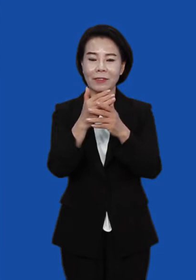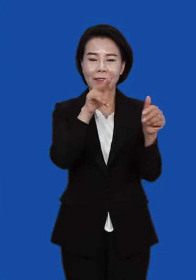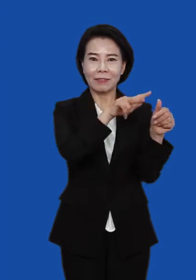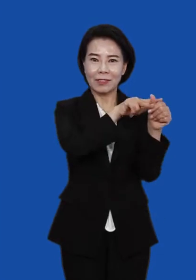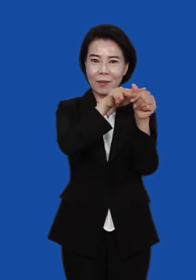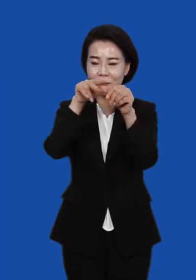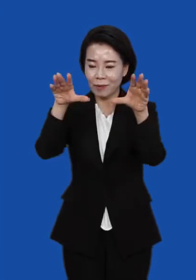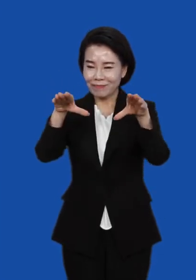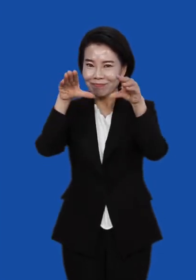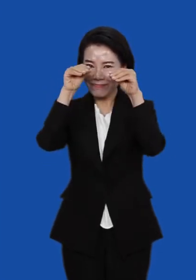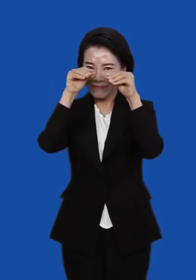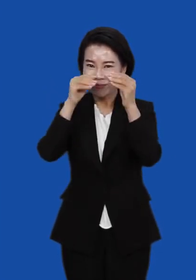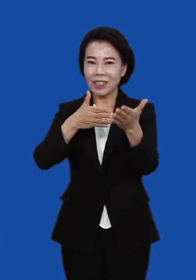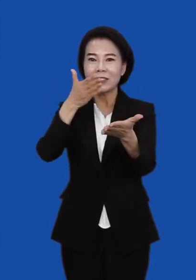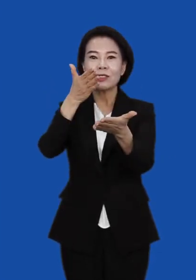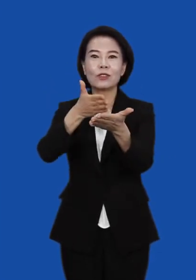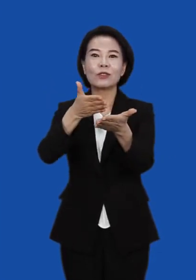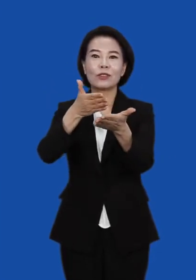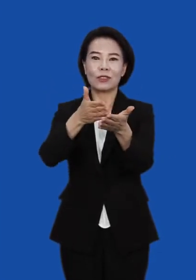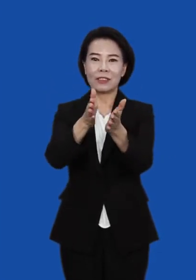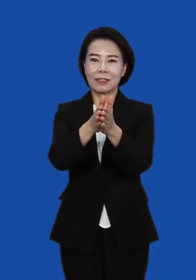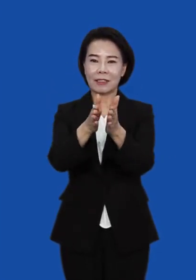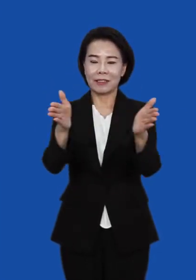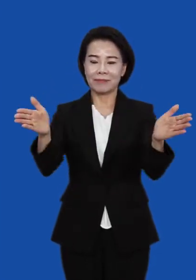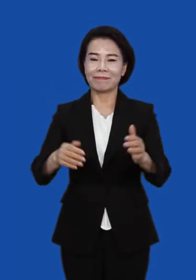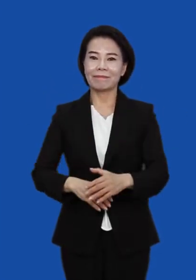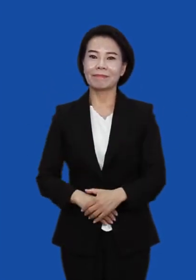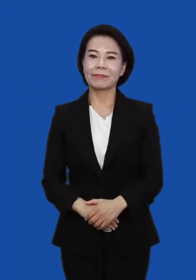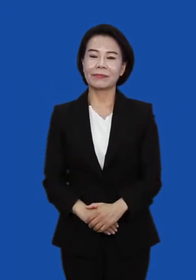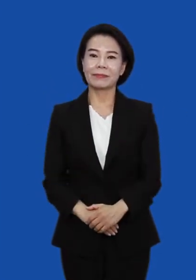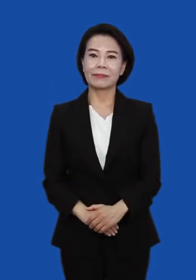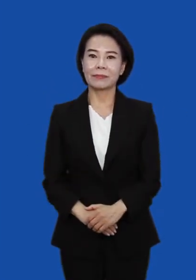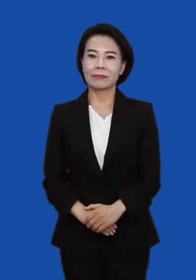제주의 모든 정보를 한눈에 문땅뉴스에 임청합니다.